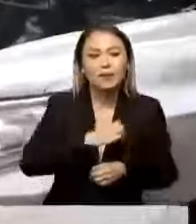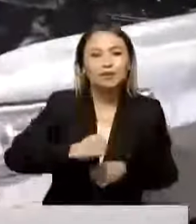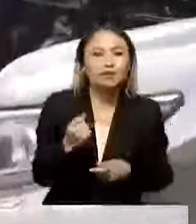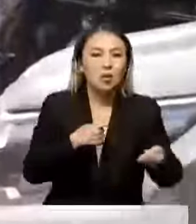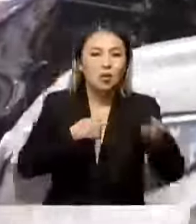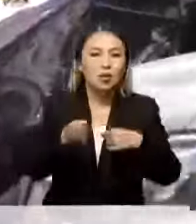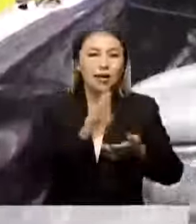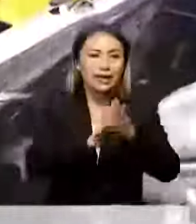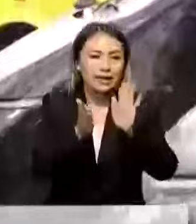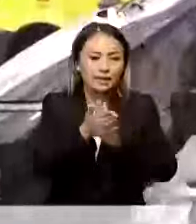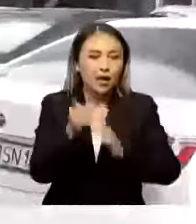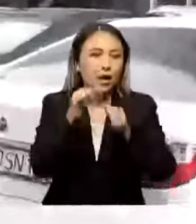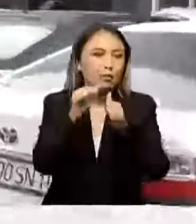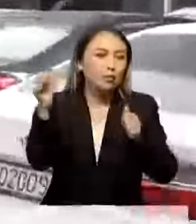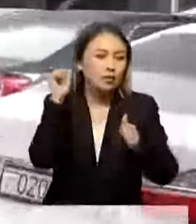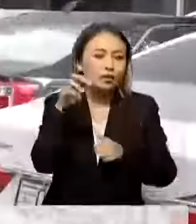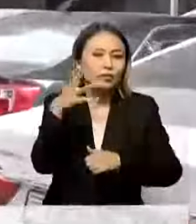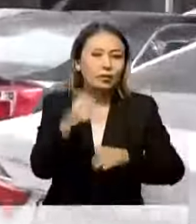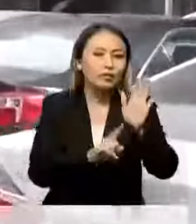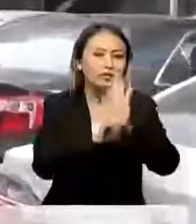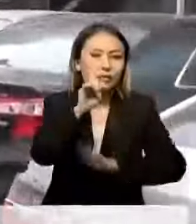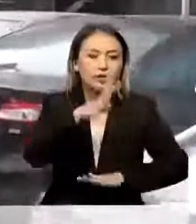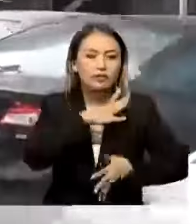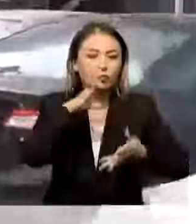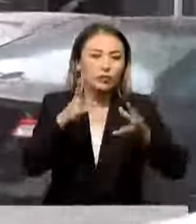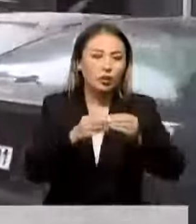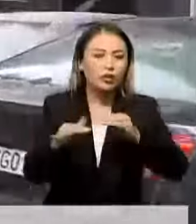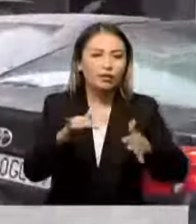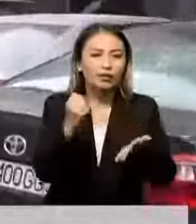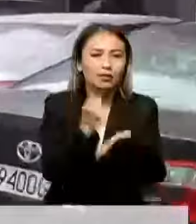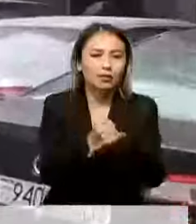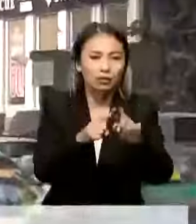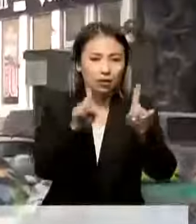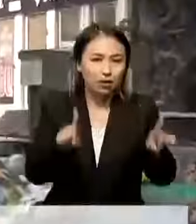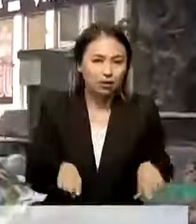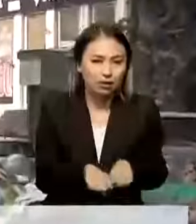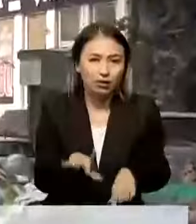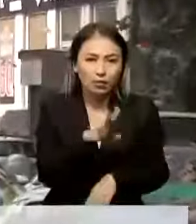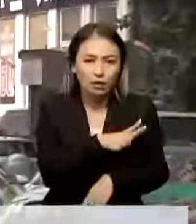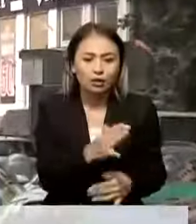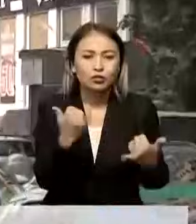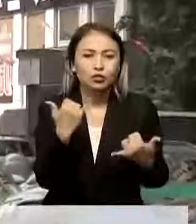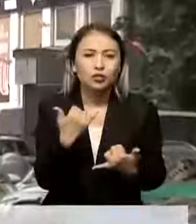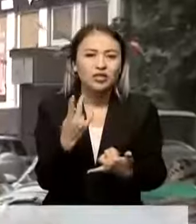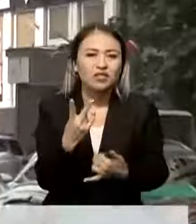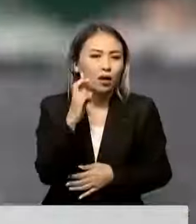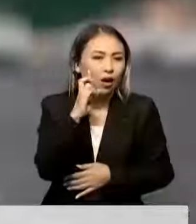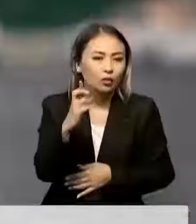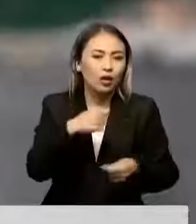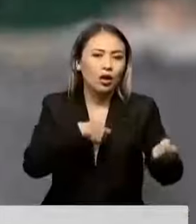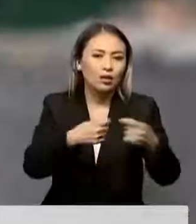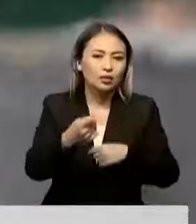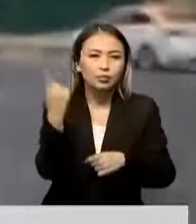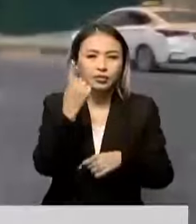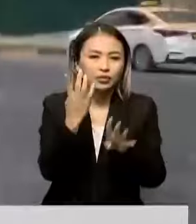туралы келісімге, ал былтыр мамыр айында одақтастық өзара іс-қимыл туралы декларацияға қол қойылды. Тәжік сарапшылары екі ел арасындағы алыс-беріс